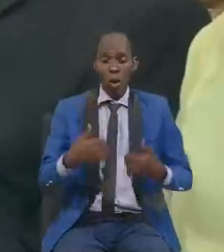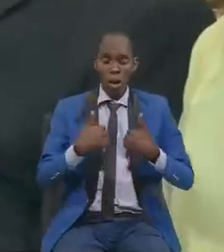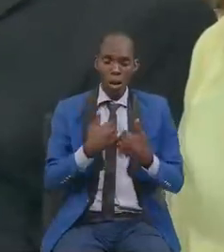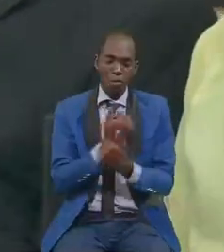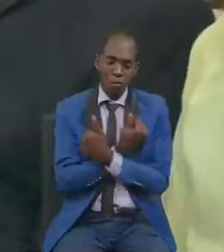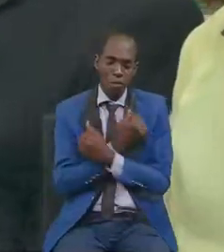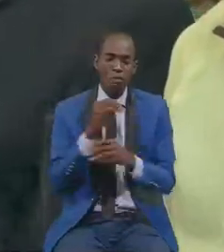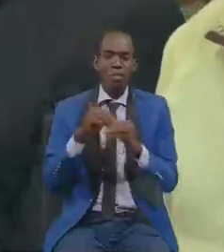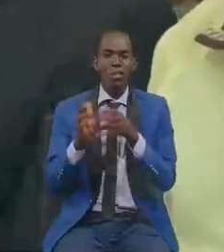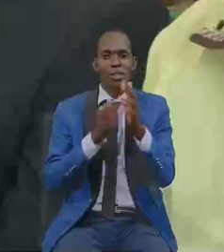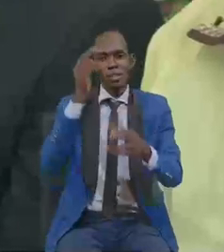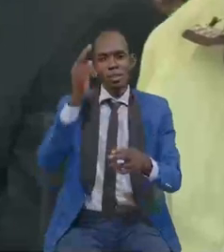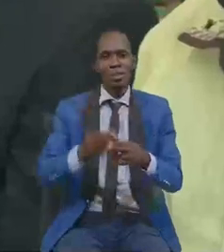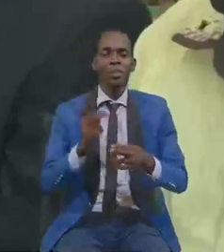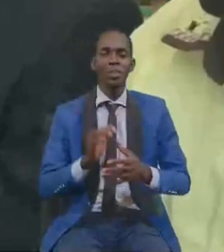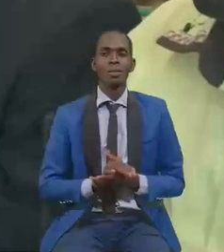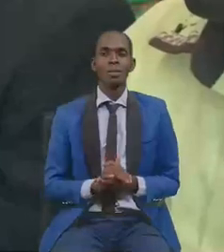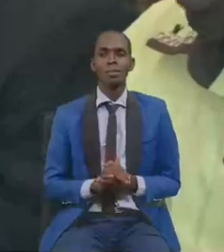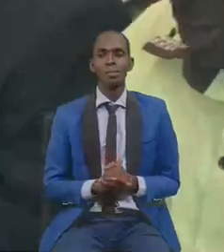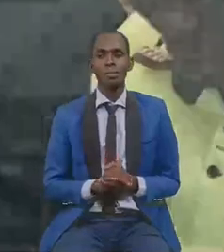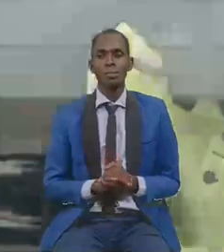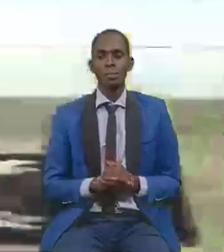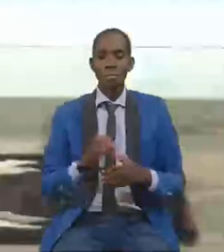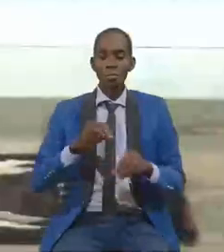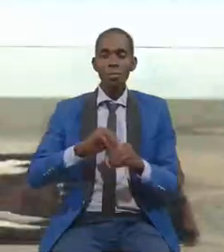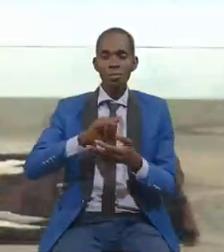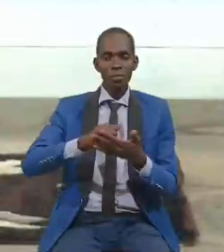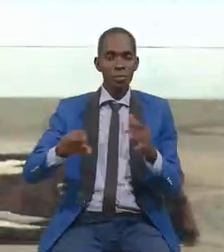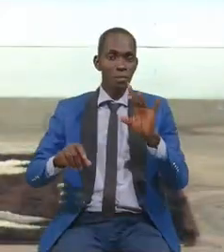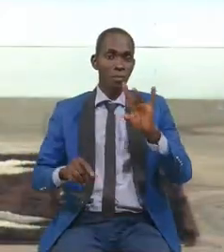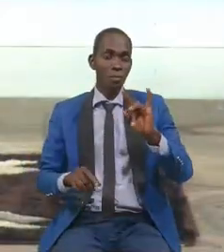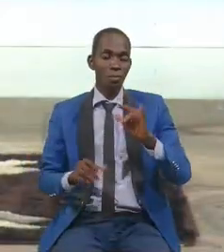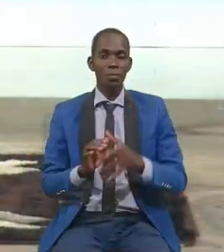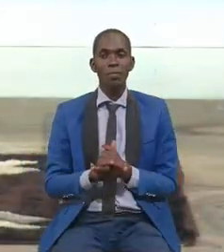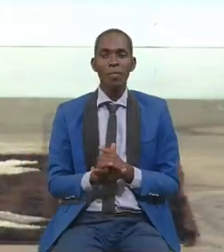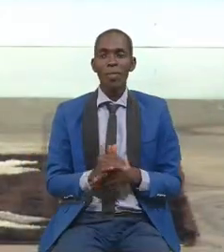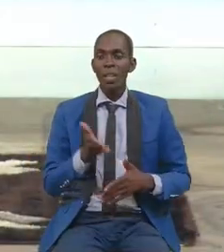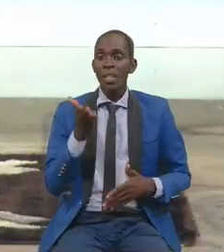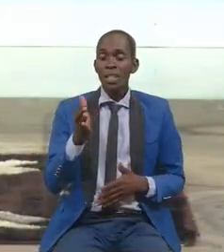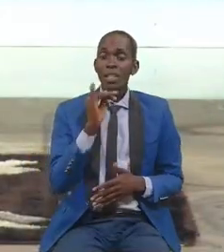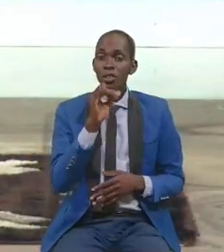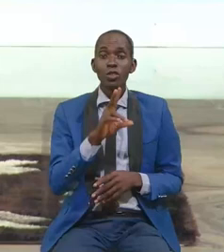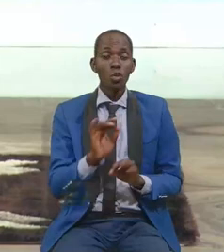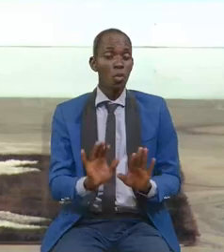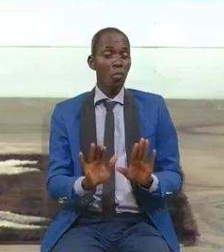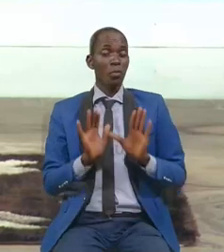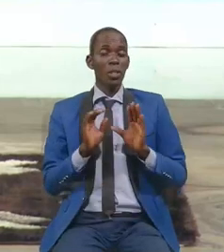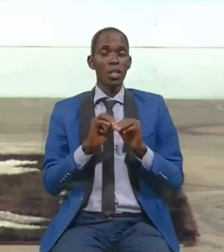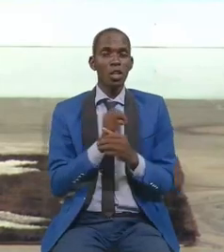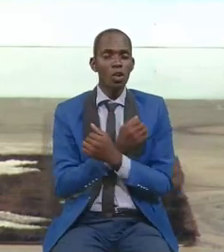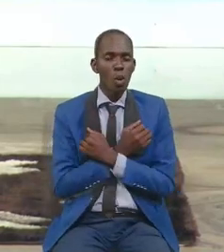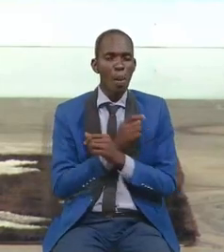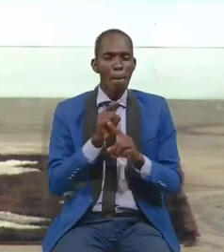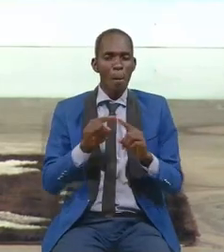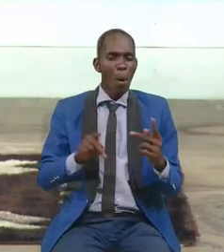Regardez l'amour, regardez votre amen là. Verset 18, la crainte n'est pas dans l'amour, mais l'amour parfait